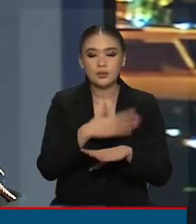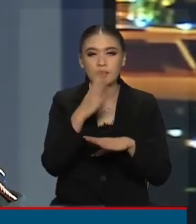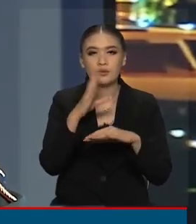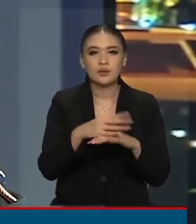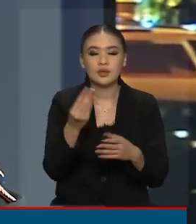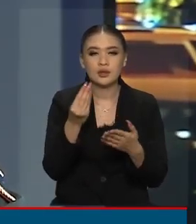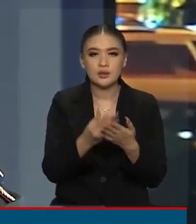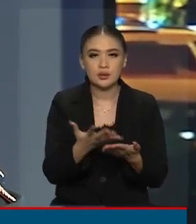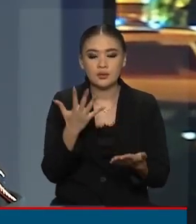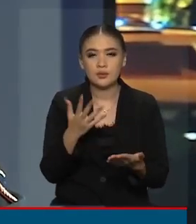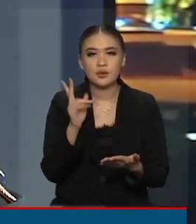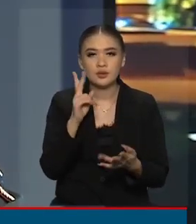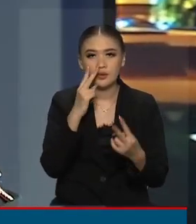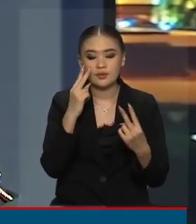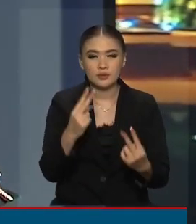құрметті көрермендер.